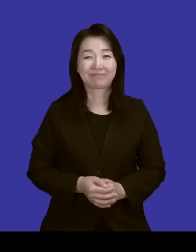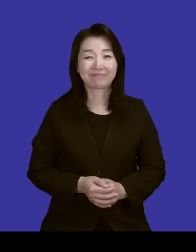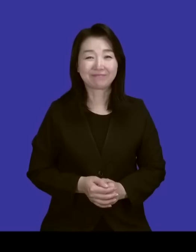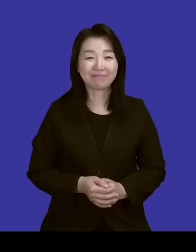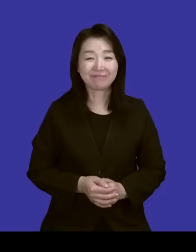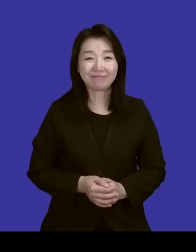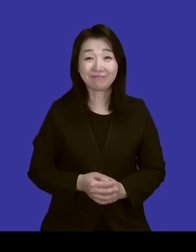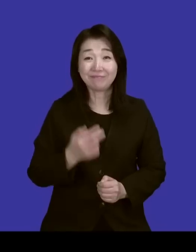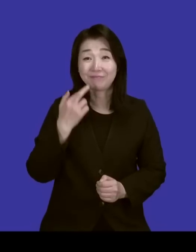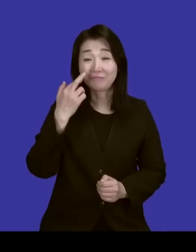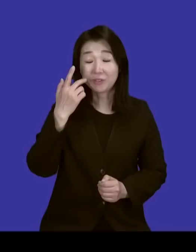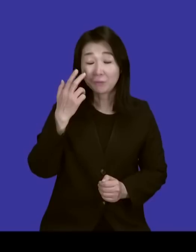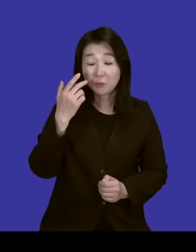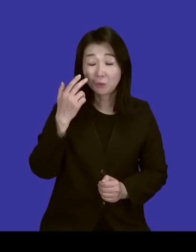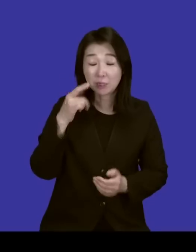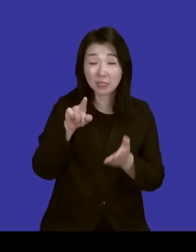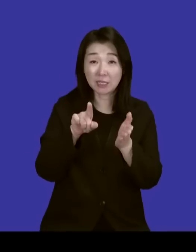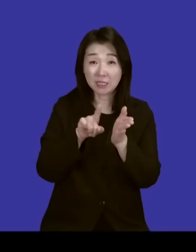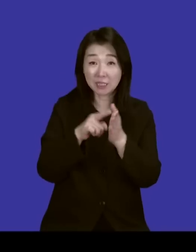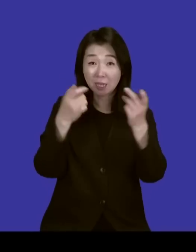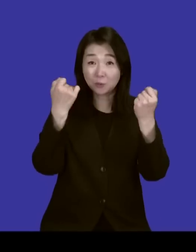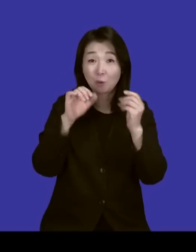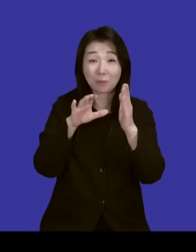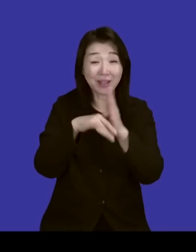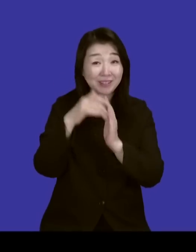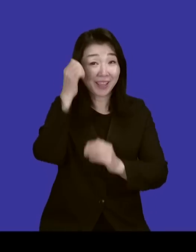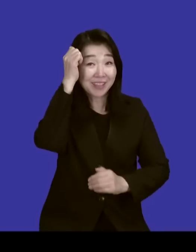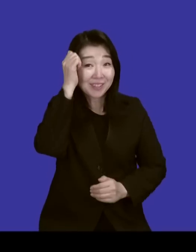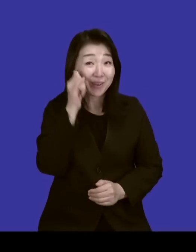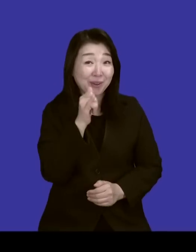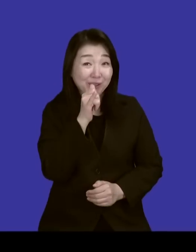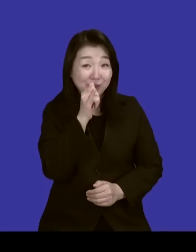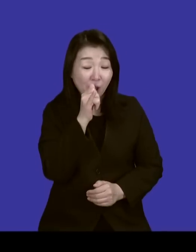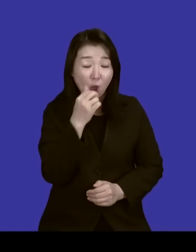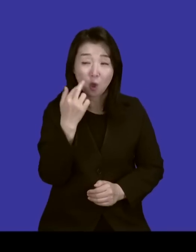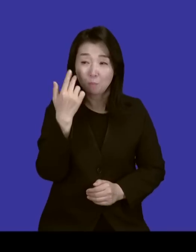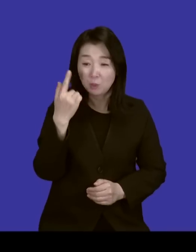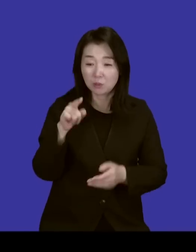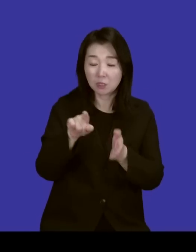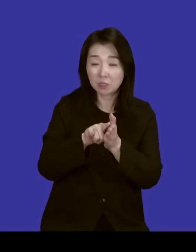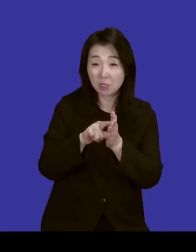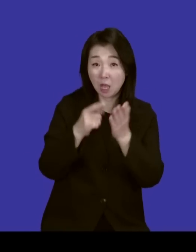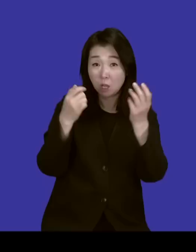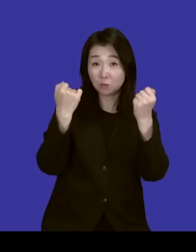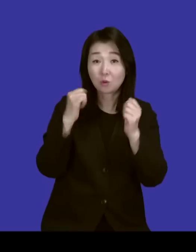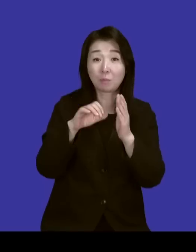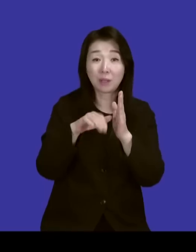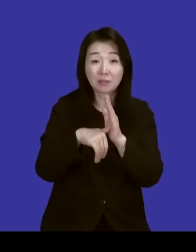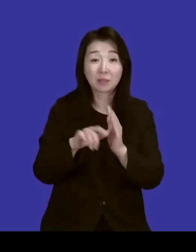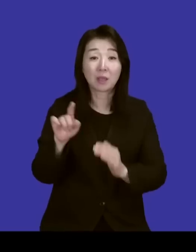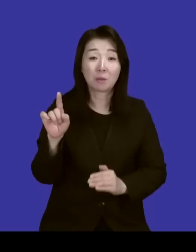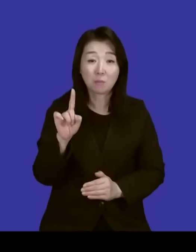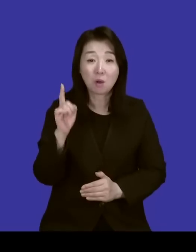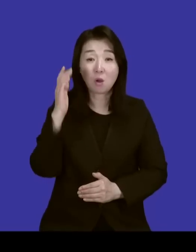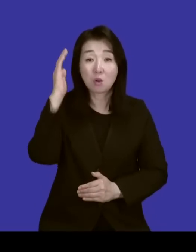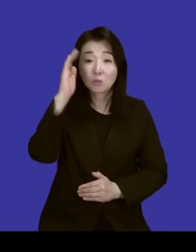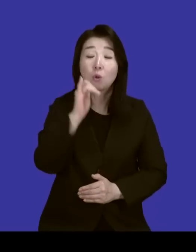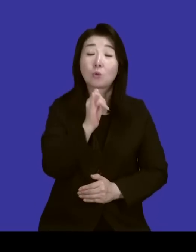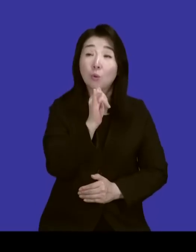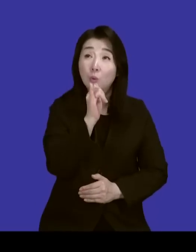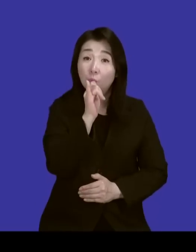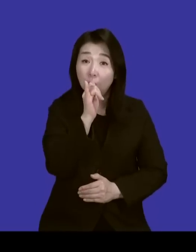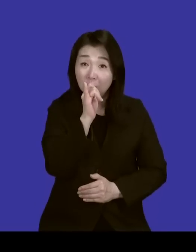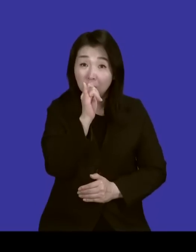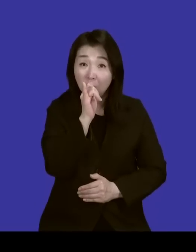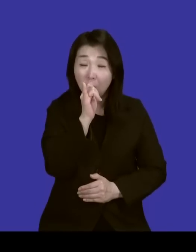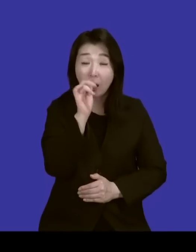그럼 미국에서 이제 신학 졸업하실 때 기억나시죠? 네. 보통 뭐 미국에서 신학을 졸업하게 되면 뭐 이렇게 설교도 하고 뭐 그런 경험도